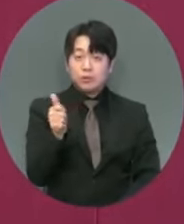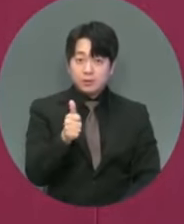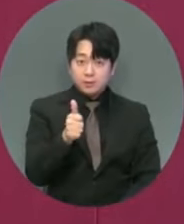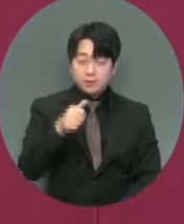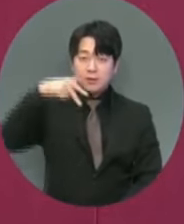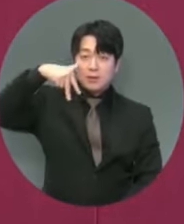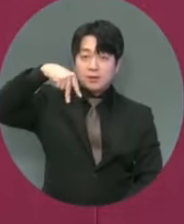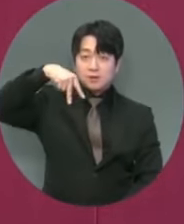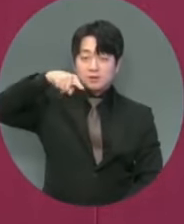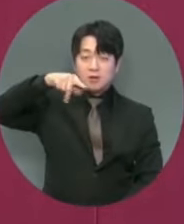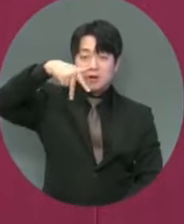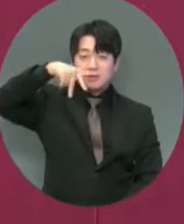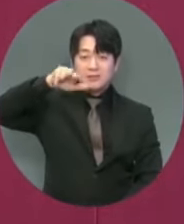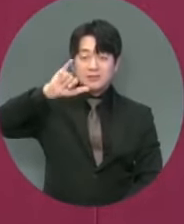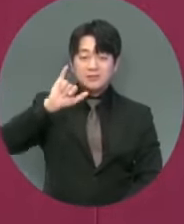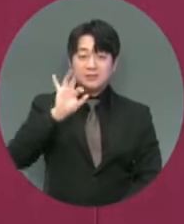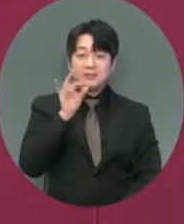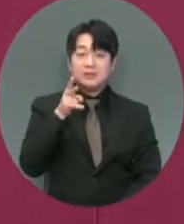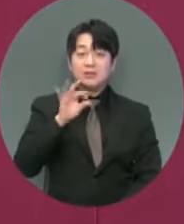서지영 의원,